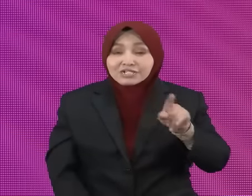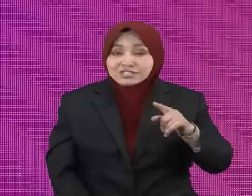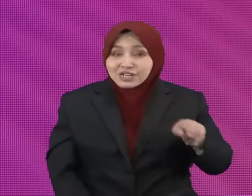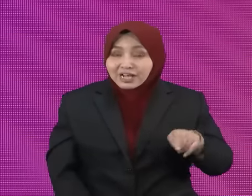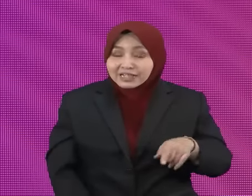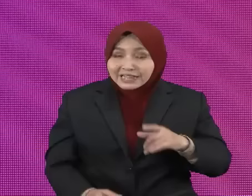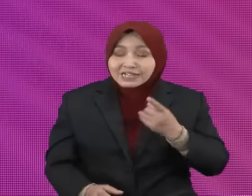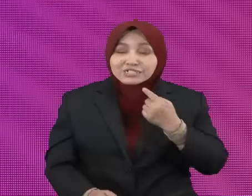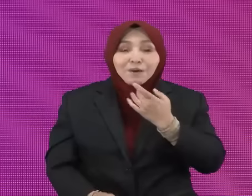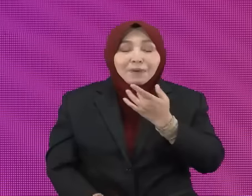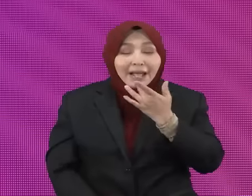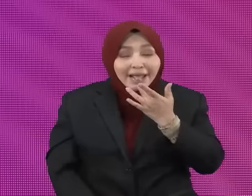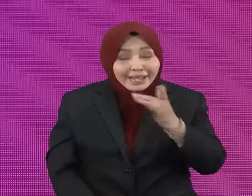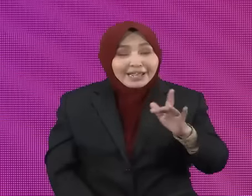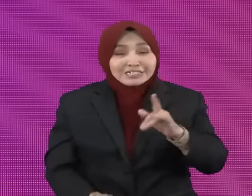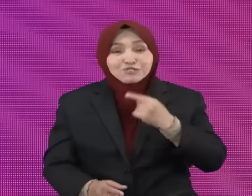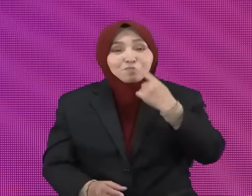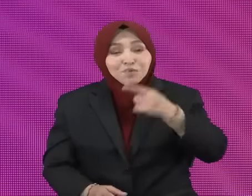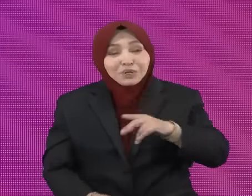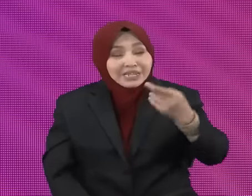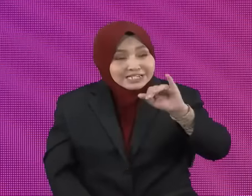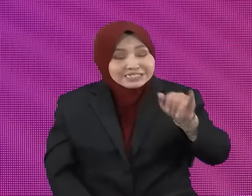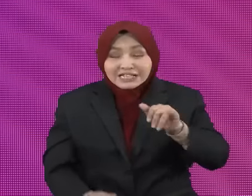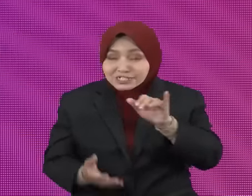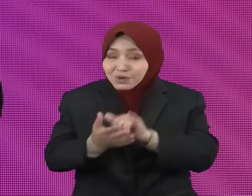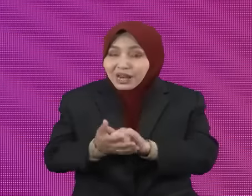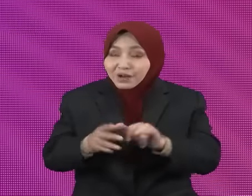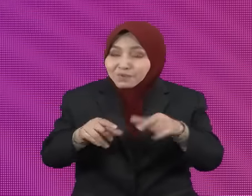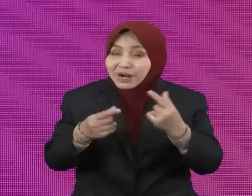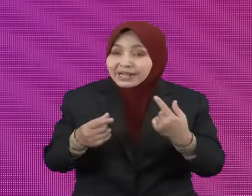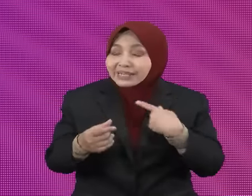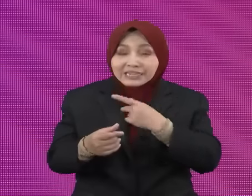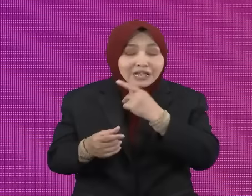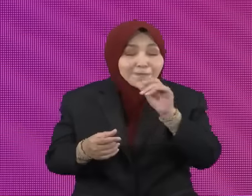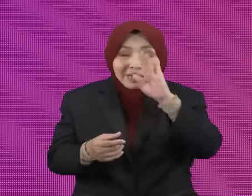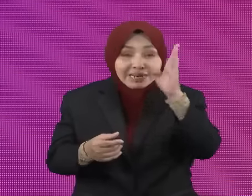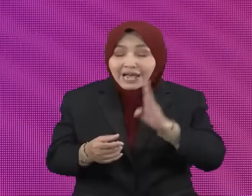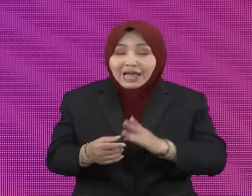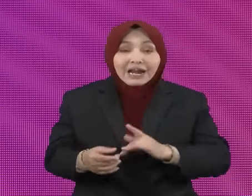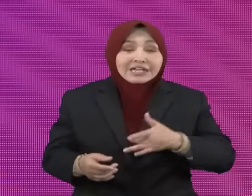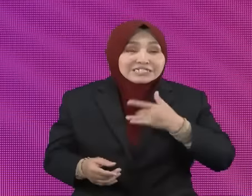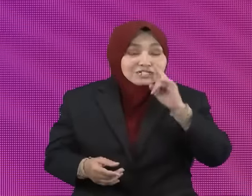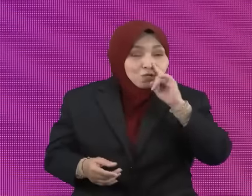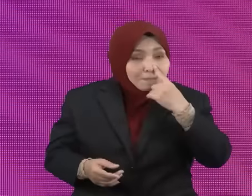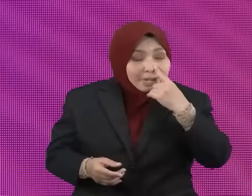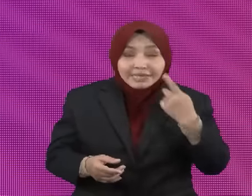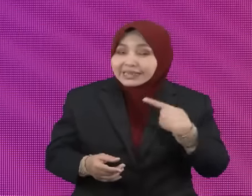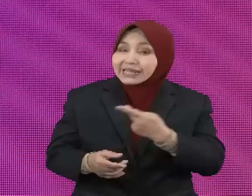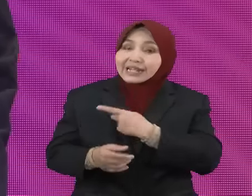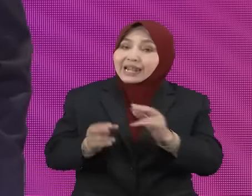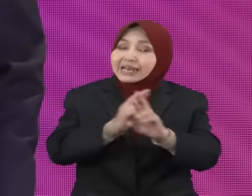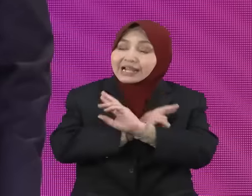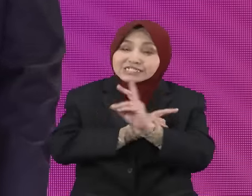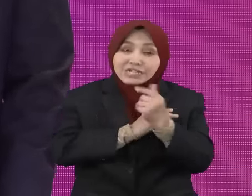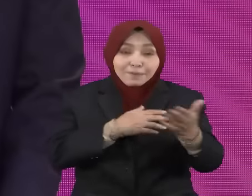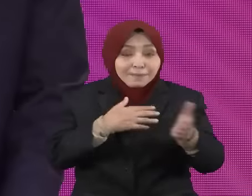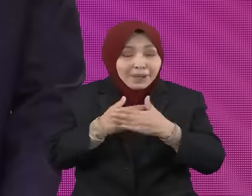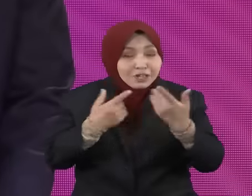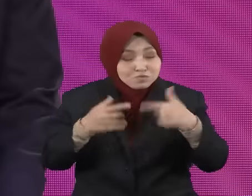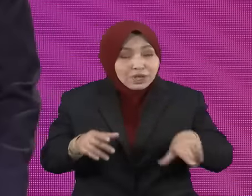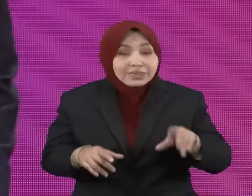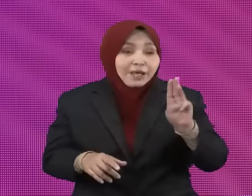sebut Hijaz. Masya Allah. Itulah Al-Quran. Kita tidak pernah rasa jemu dengan Al-Quran. Kita nak berehat seketika. Kembali selepas ini